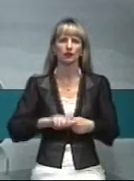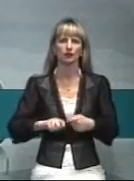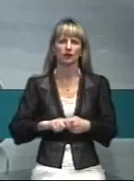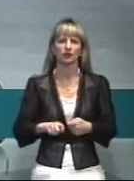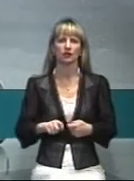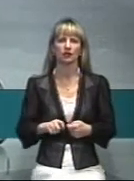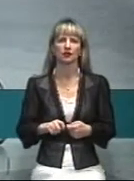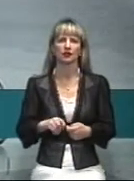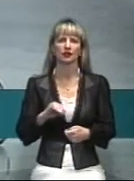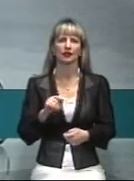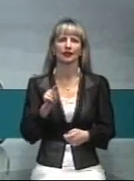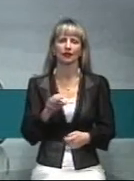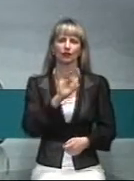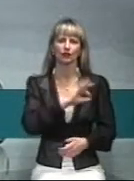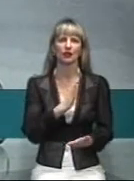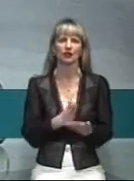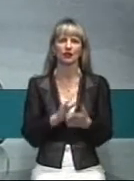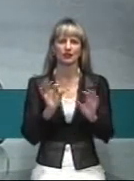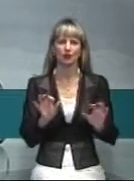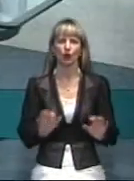пройшли, і їхнє використання є законом.